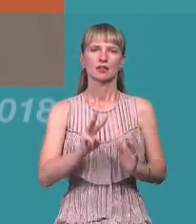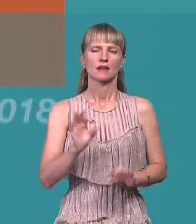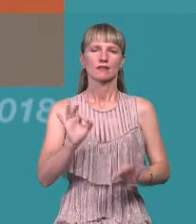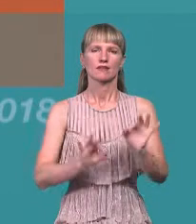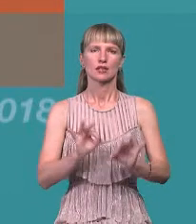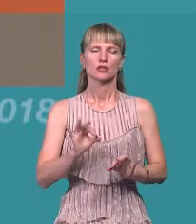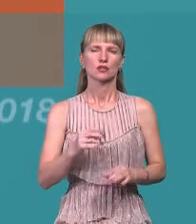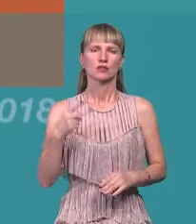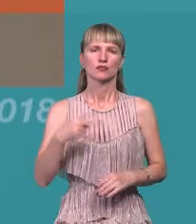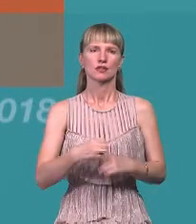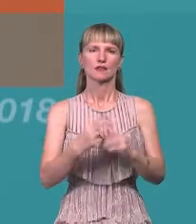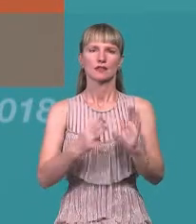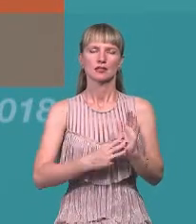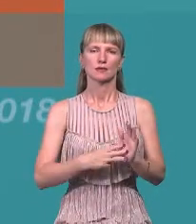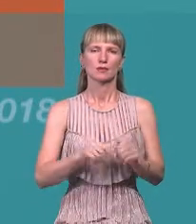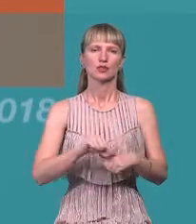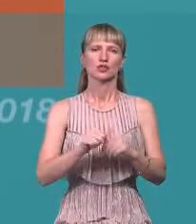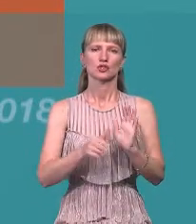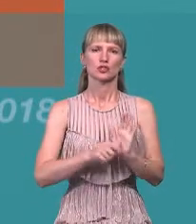12,93%, 2017 рік і 2018 рік